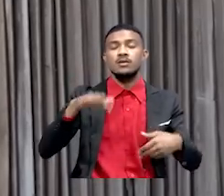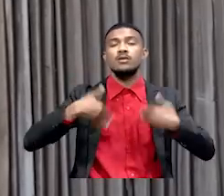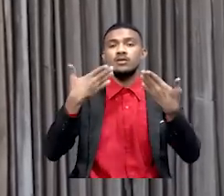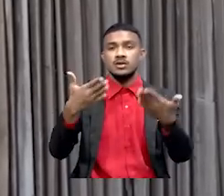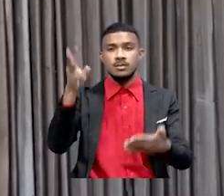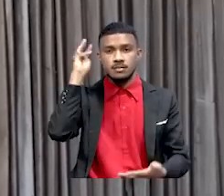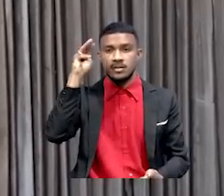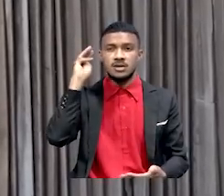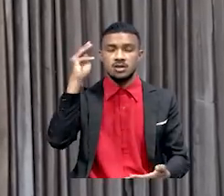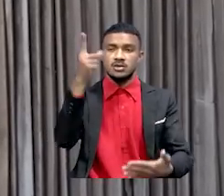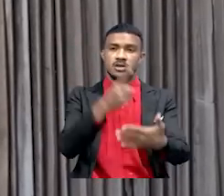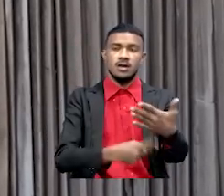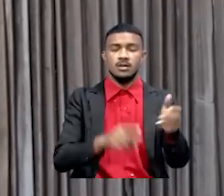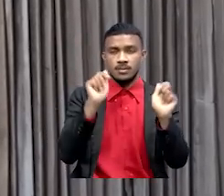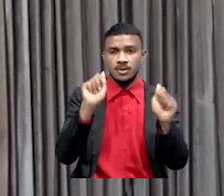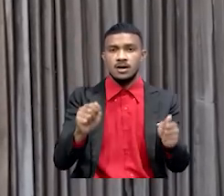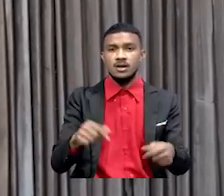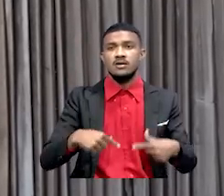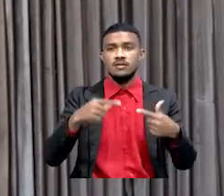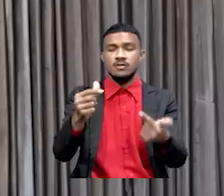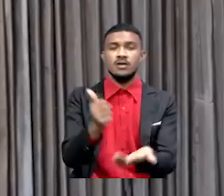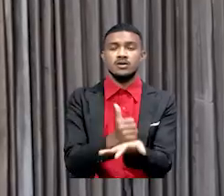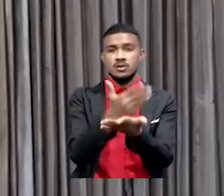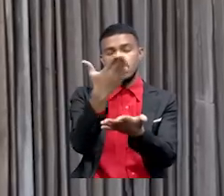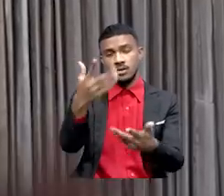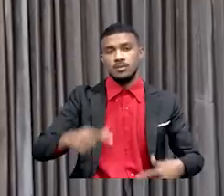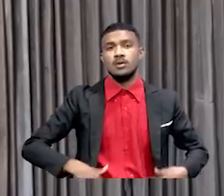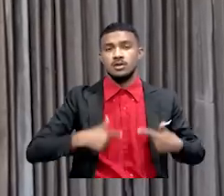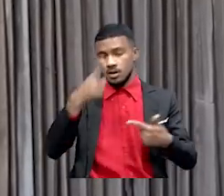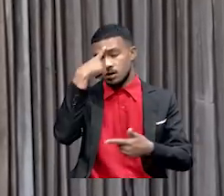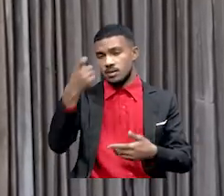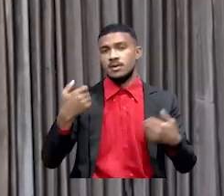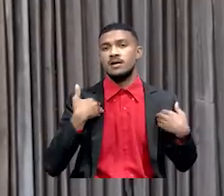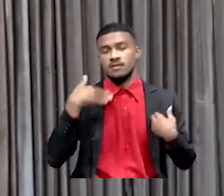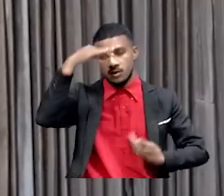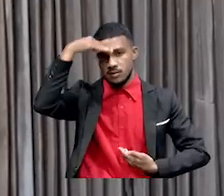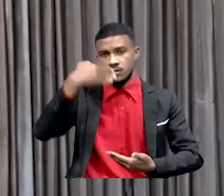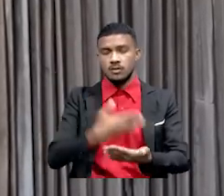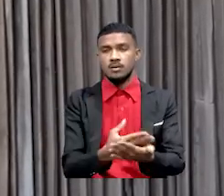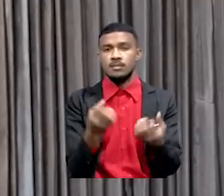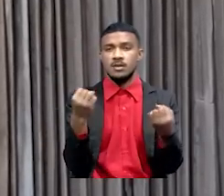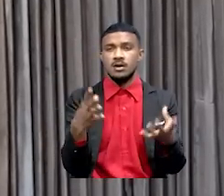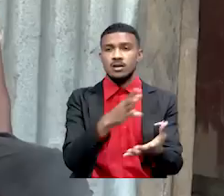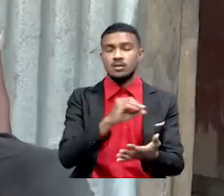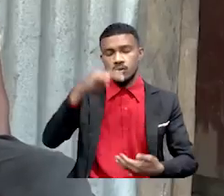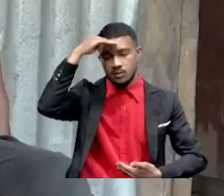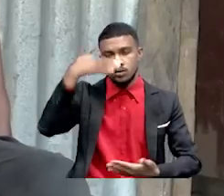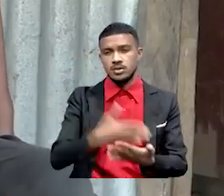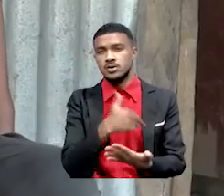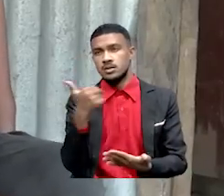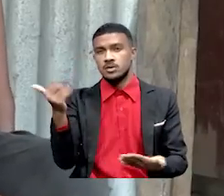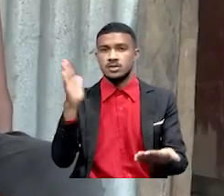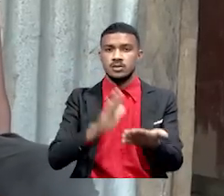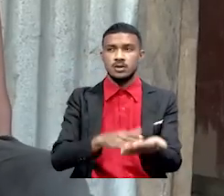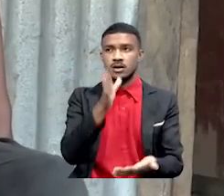misteri sedikit, hatu bila pas di tempat ni yang muris. Tambah apalagi ni orang musbar, aku orang balu musi sekolah tan. Inam